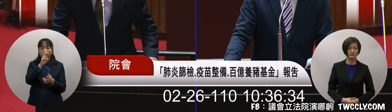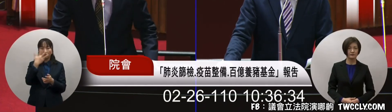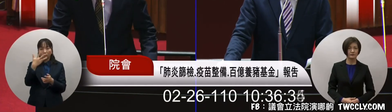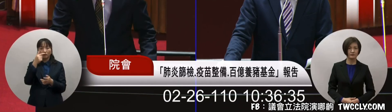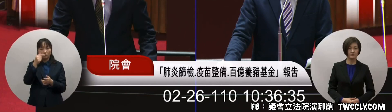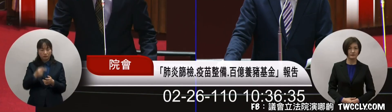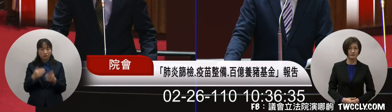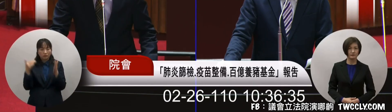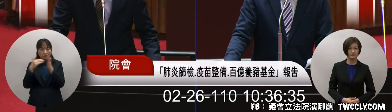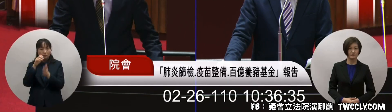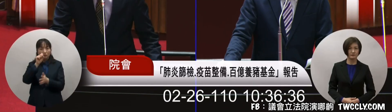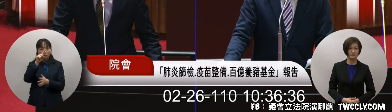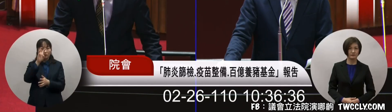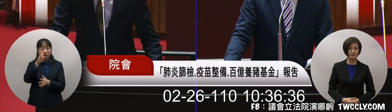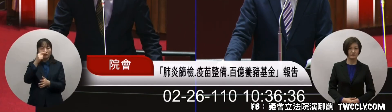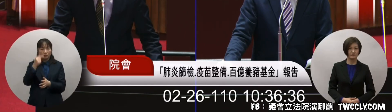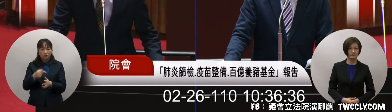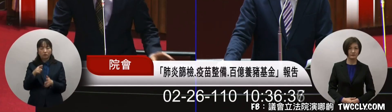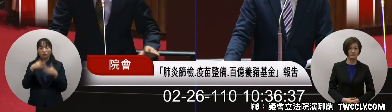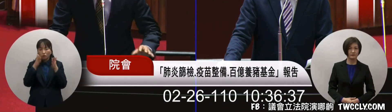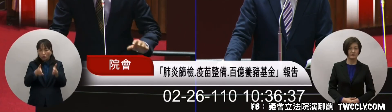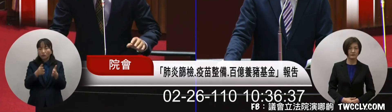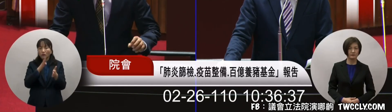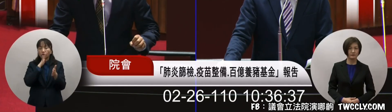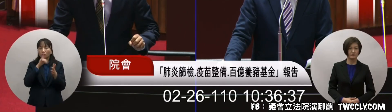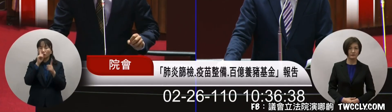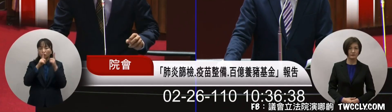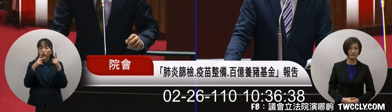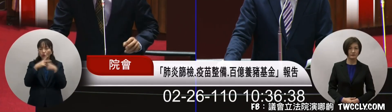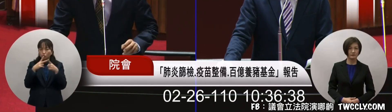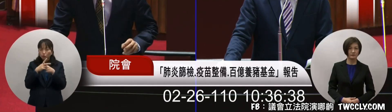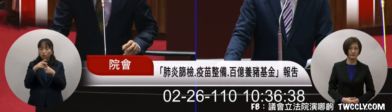将近130亿里面，绝对是照顾越小的